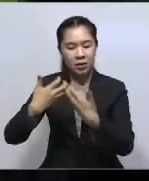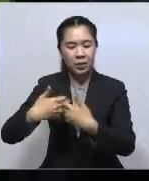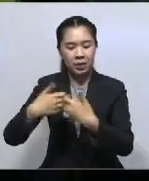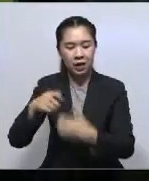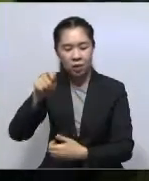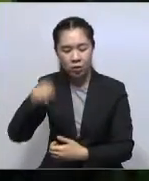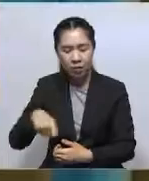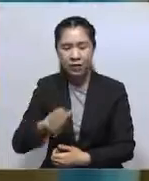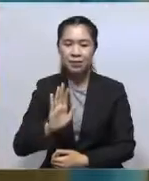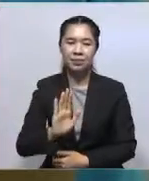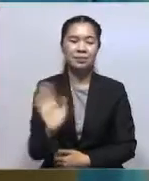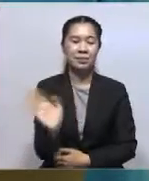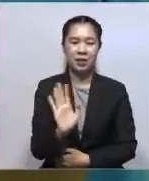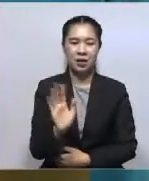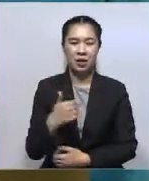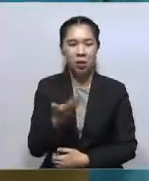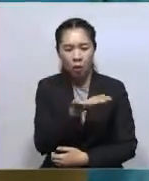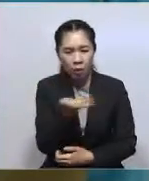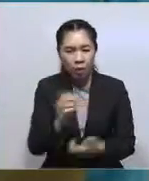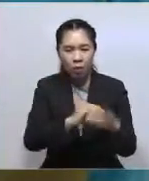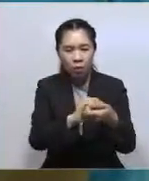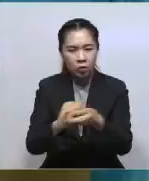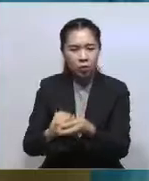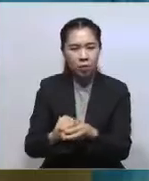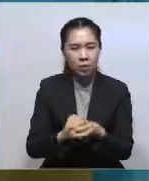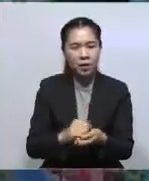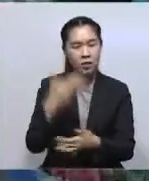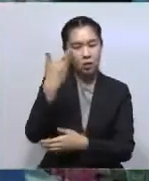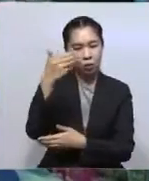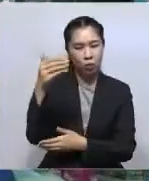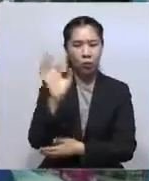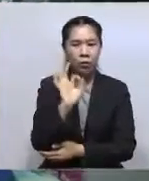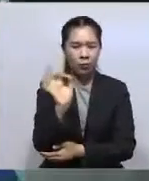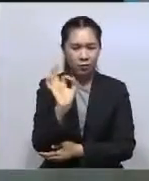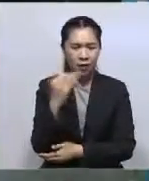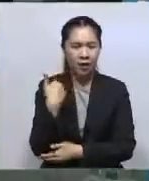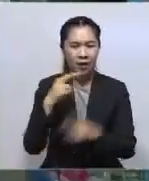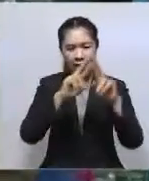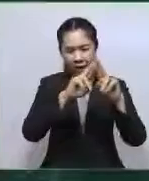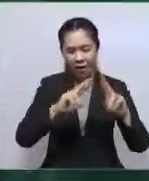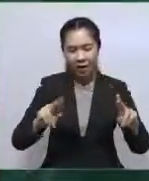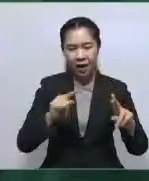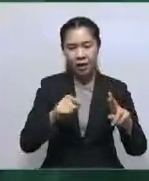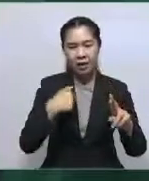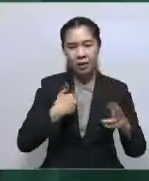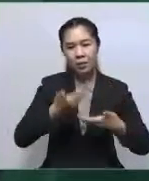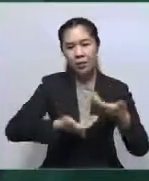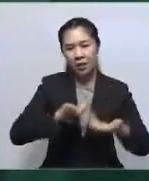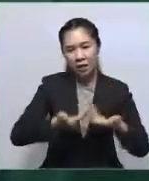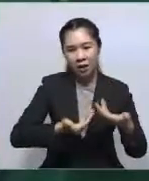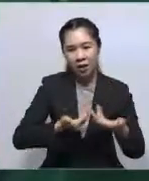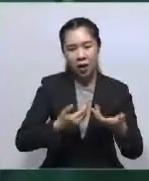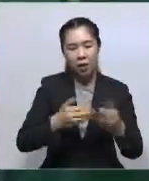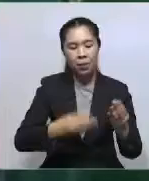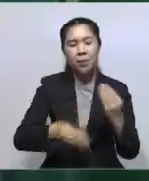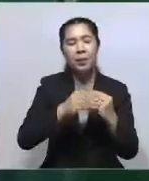คืนแล้วก็ขอความร่วมมือไปยังมุมจำหน่ายสินค้าธงฟ้าประชารัฐอยากให้แต่ละร้านเนี่ยมีมุมจำหน่ายสินค้าธงฟ้าม